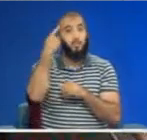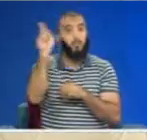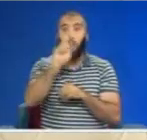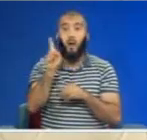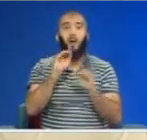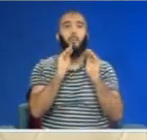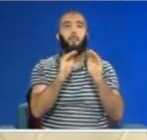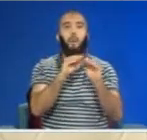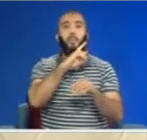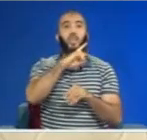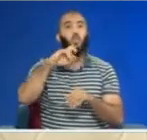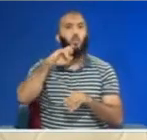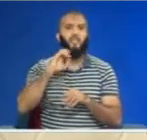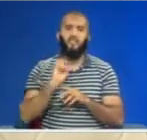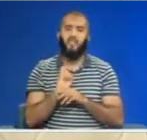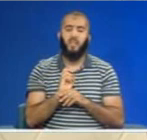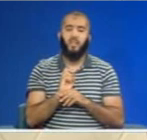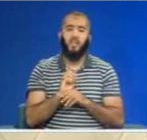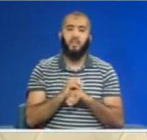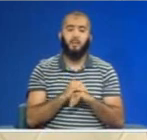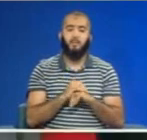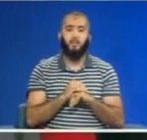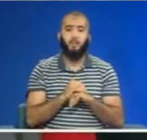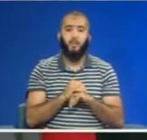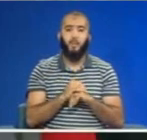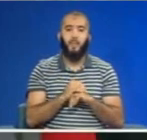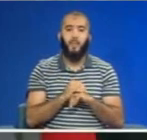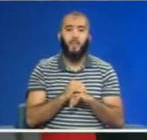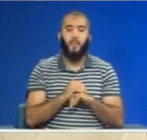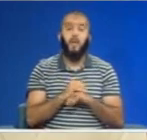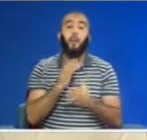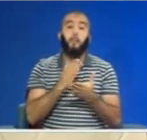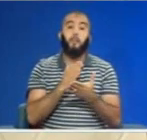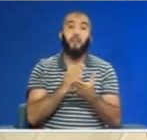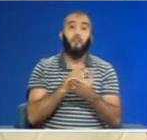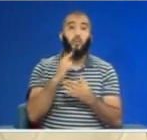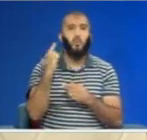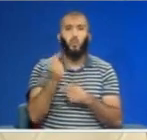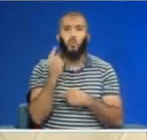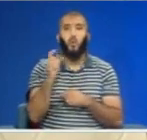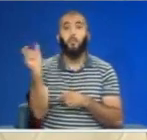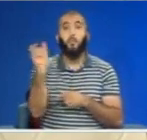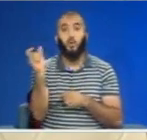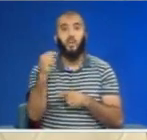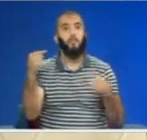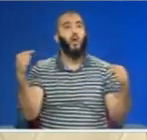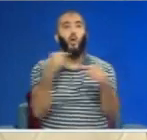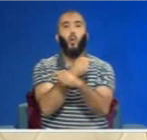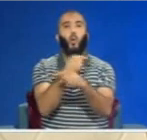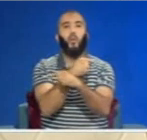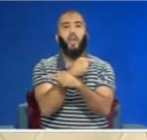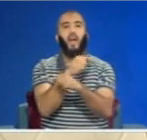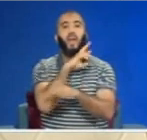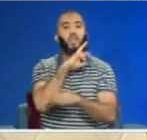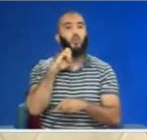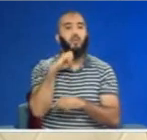وليس لكونه نص عليه النبي صلى الله عليه وسلم للصيام، وإنما أن نخالف. ما دام النبي صلى الله عليه وسلم